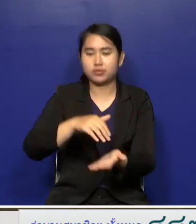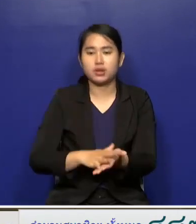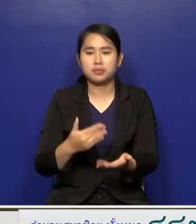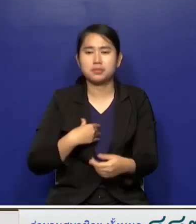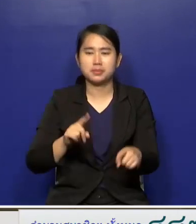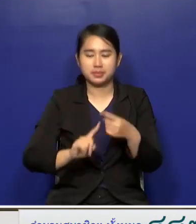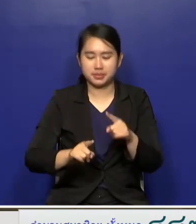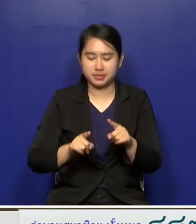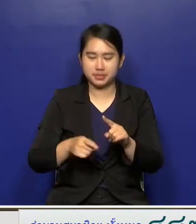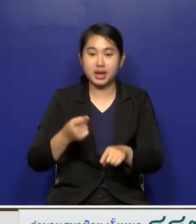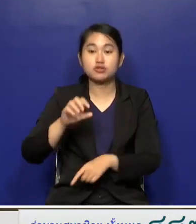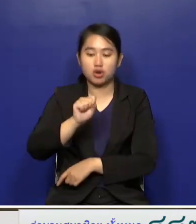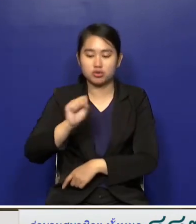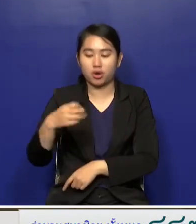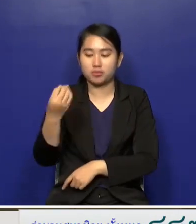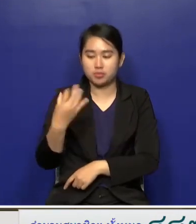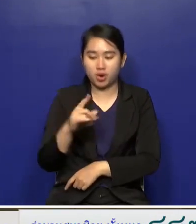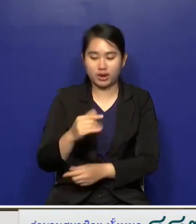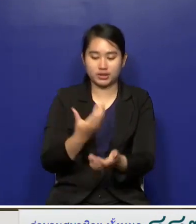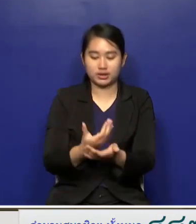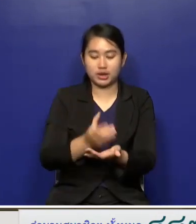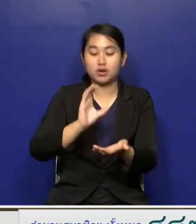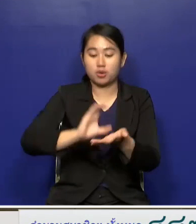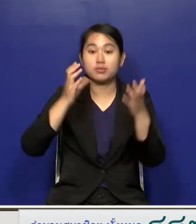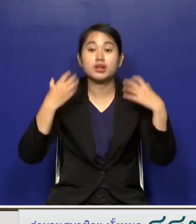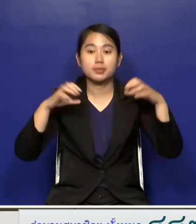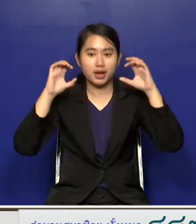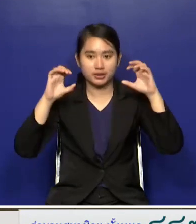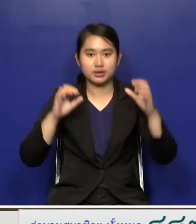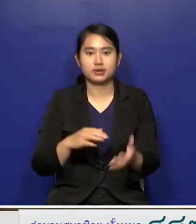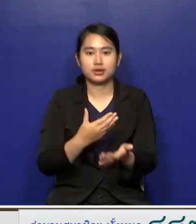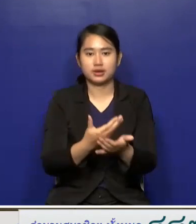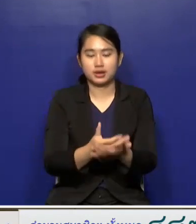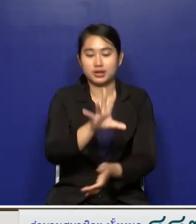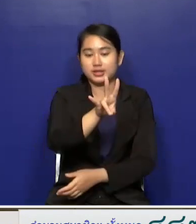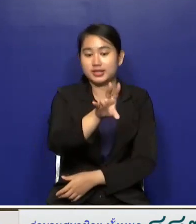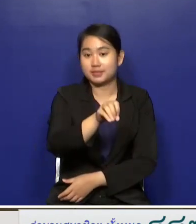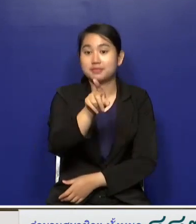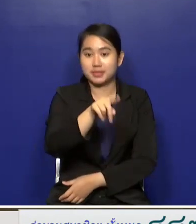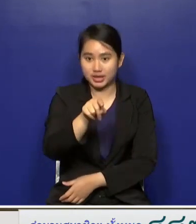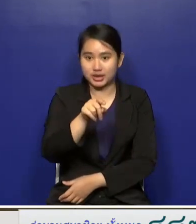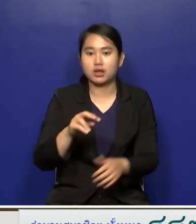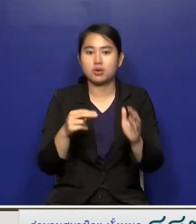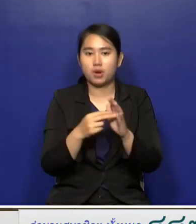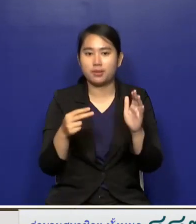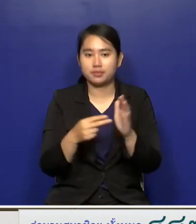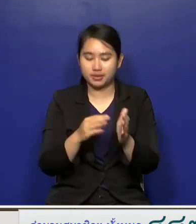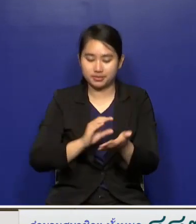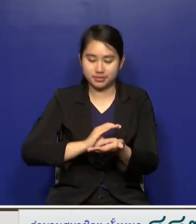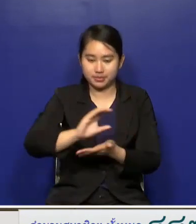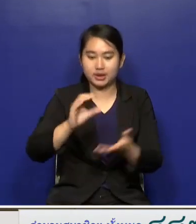ว่างบประมาณของรัฐบาลประมาณ 70% ใช้ไปกับส่วนราช